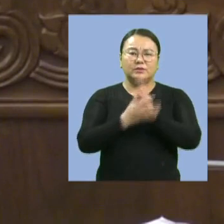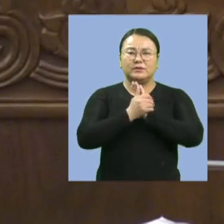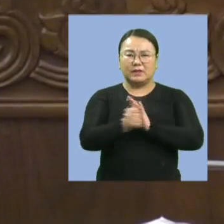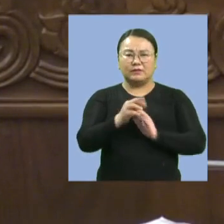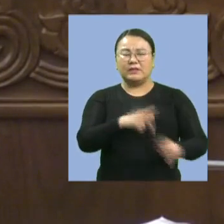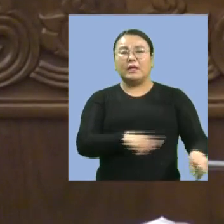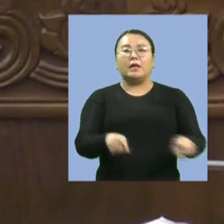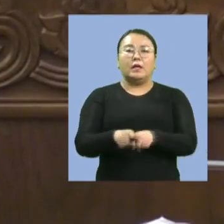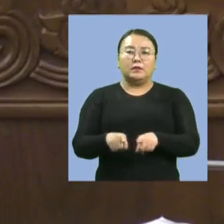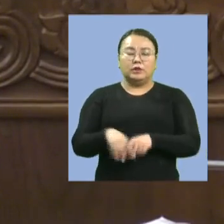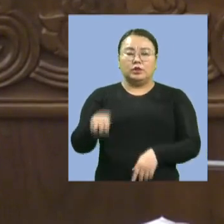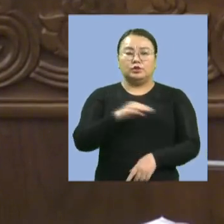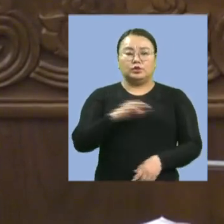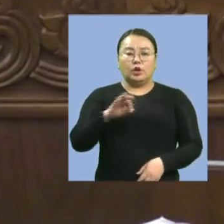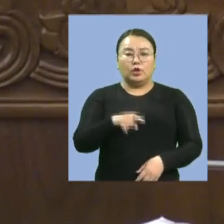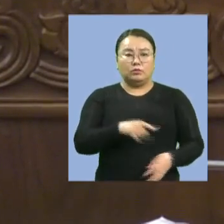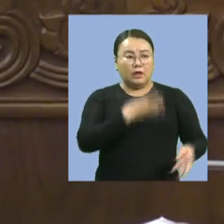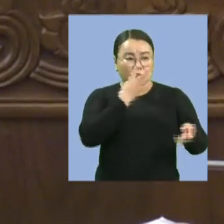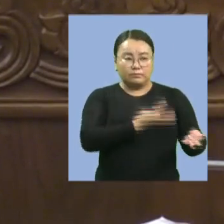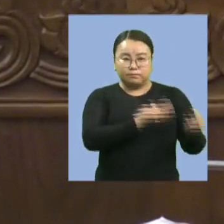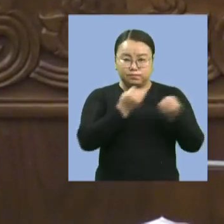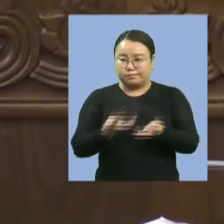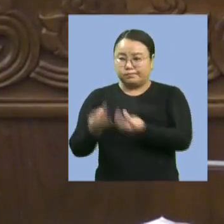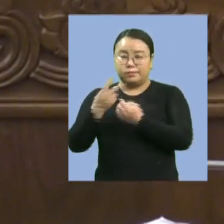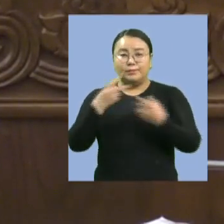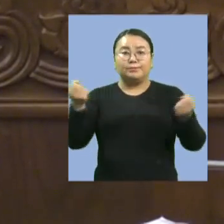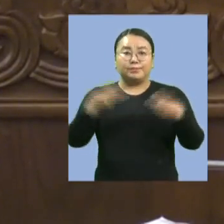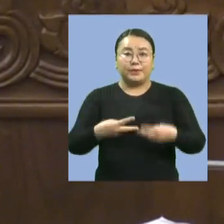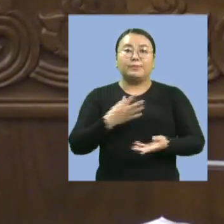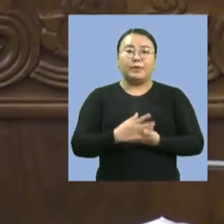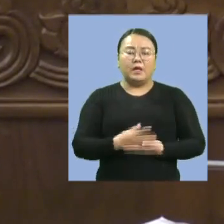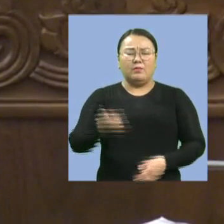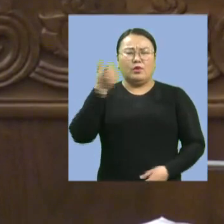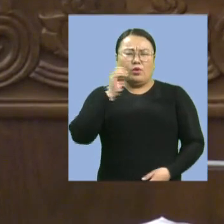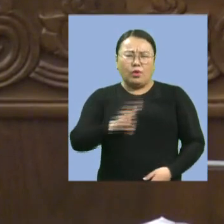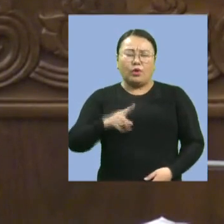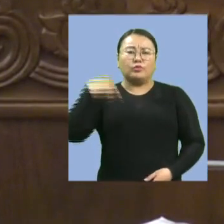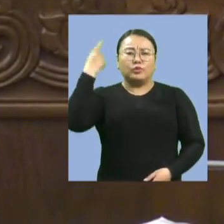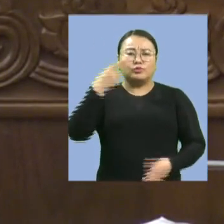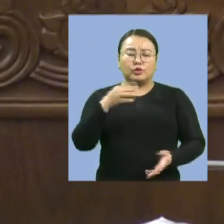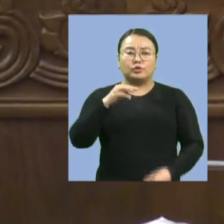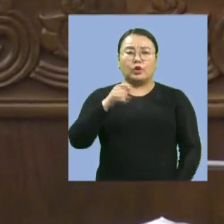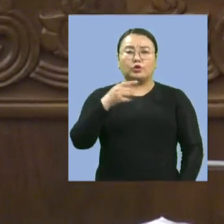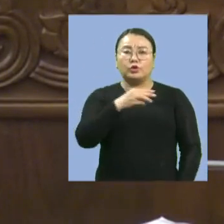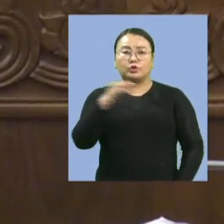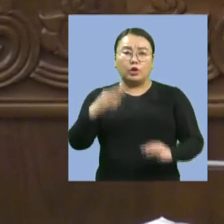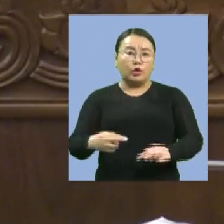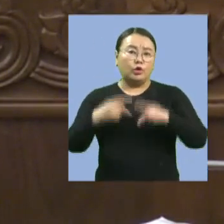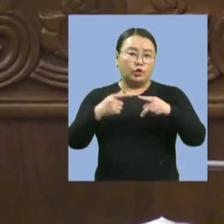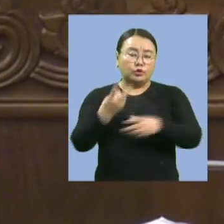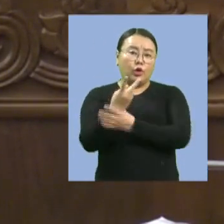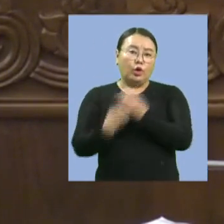төлөөлөгч чадварын хувьд яг ингээд энэ бол өөрөө бас тооны хувьд бас байх боломжтой юм аа. Гэхдээ хамгийн гол үзэл санаа бол энэ